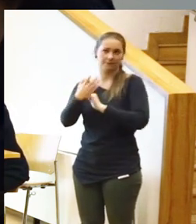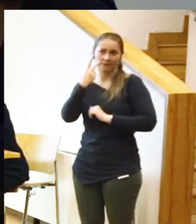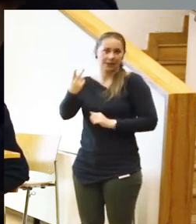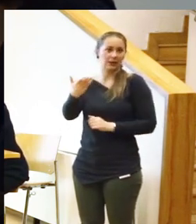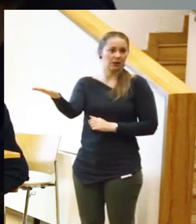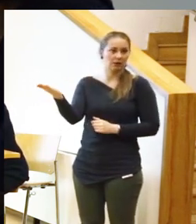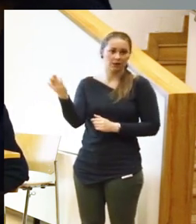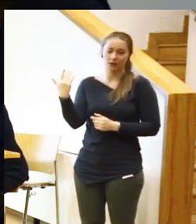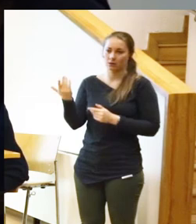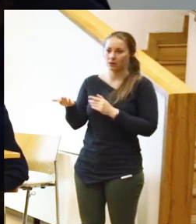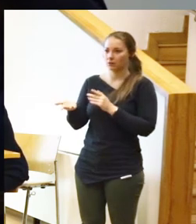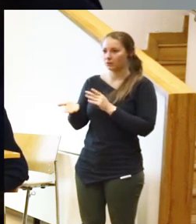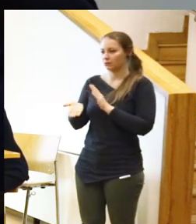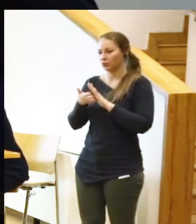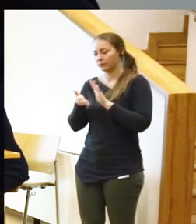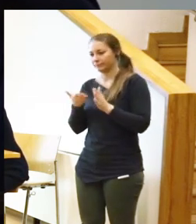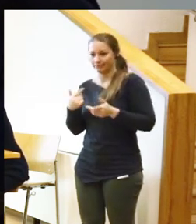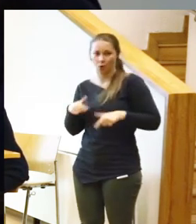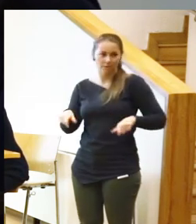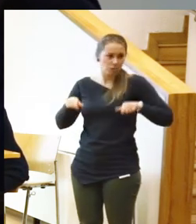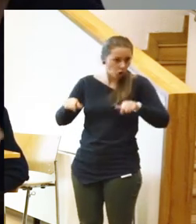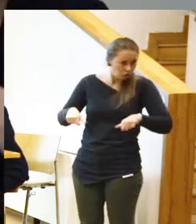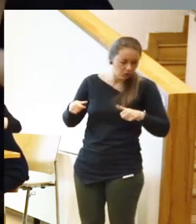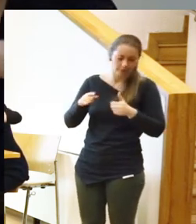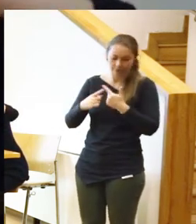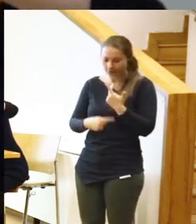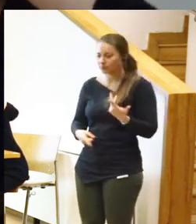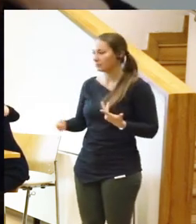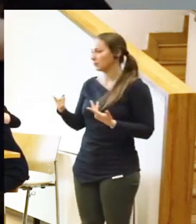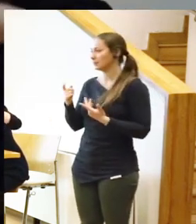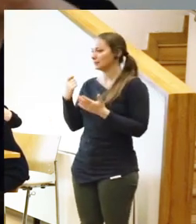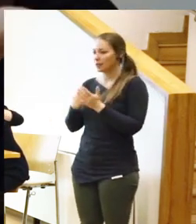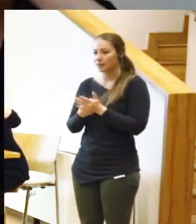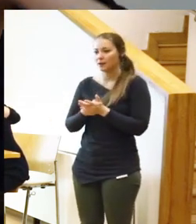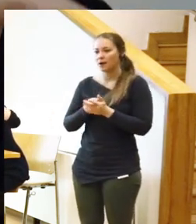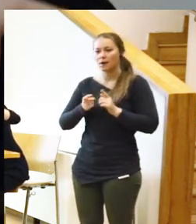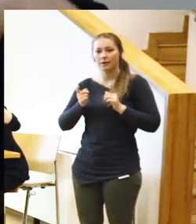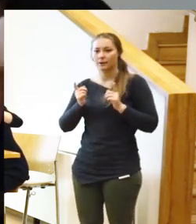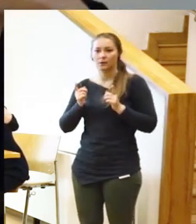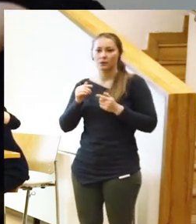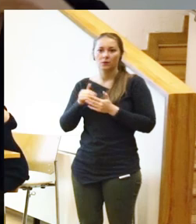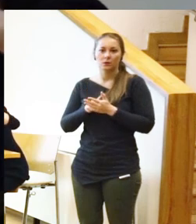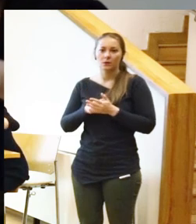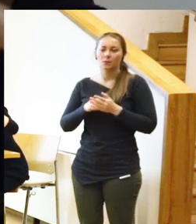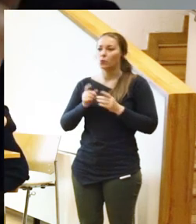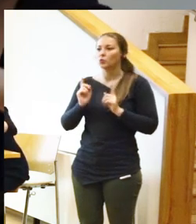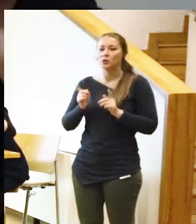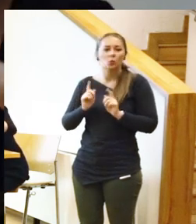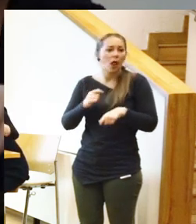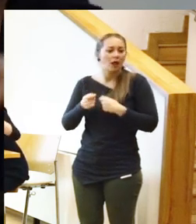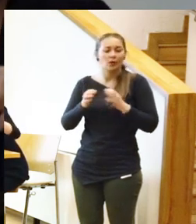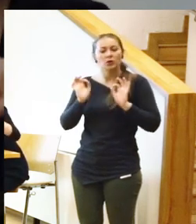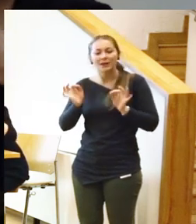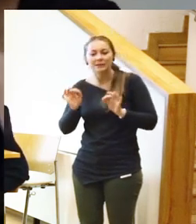jejich jako naplňování toho programu pro ně je vázané buď to na specifické organizace a instituce